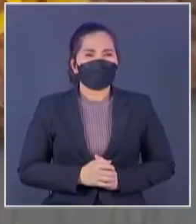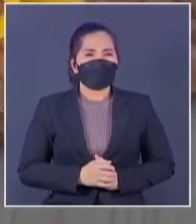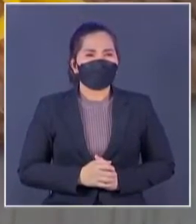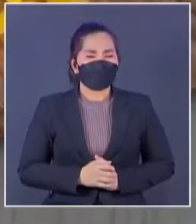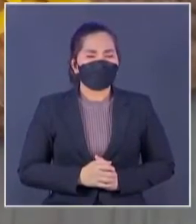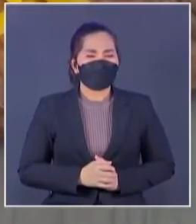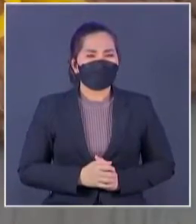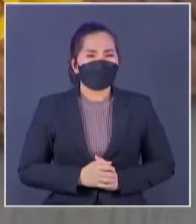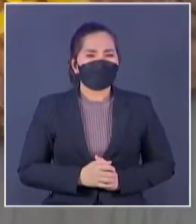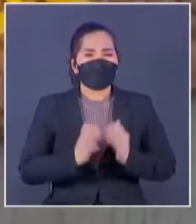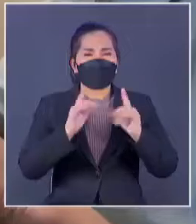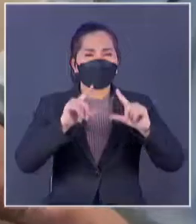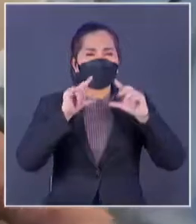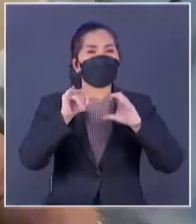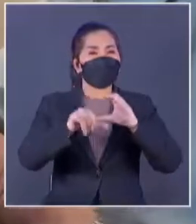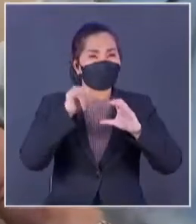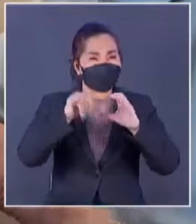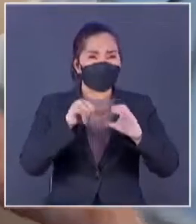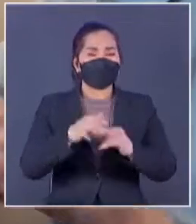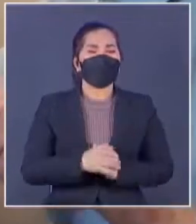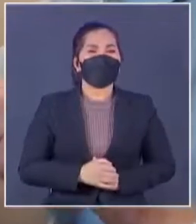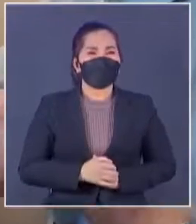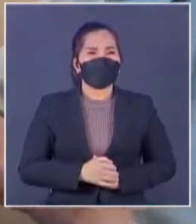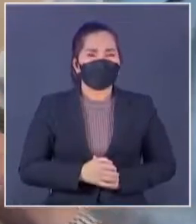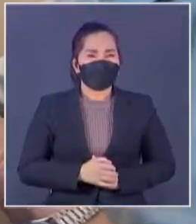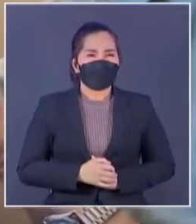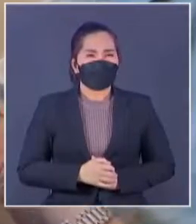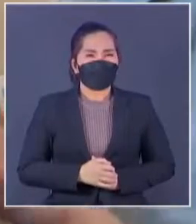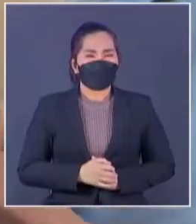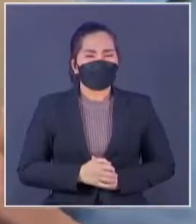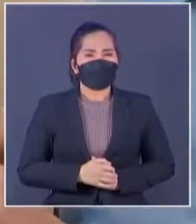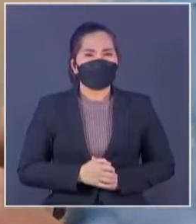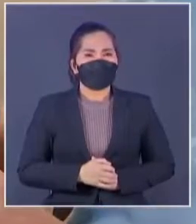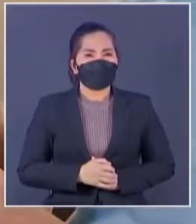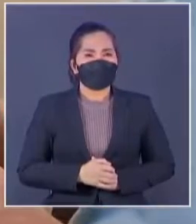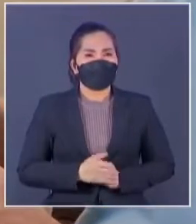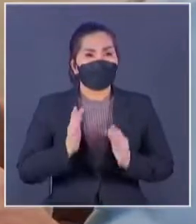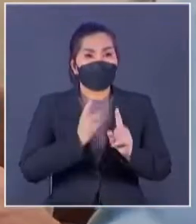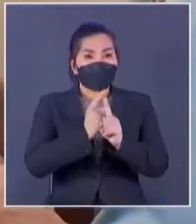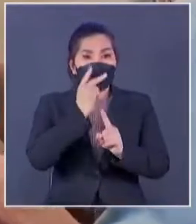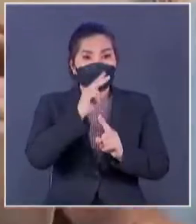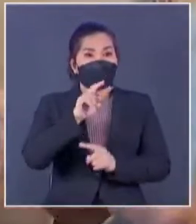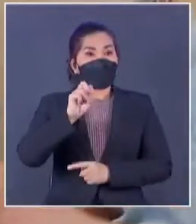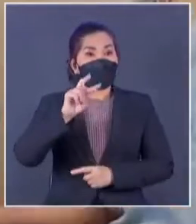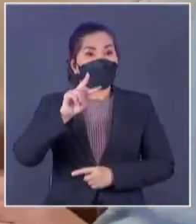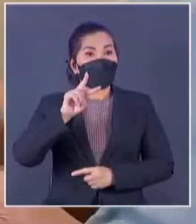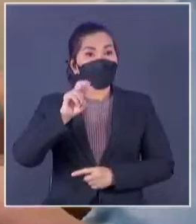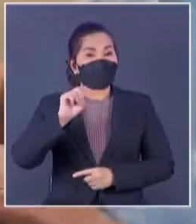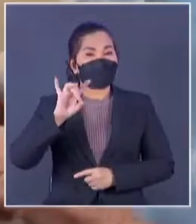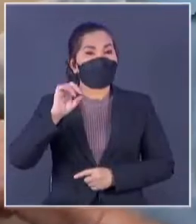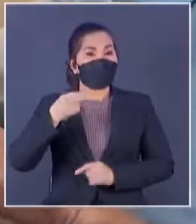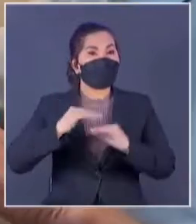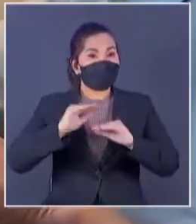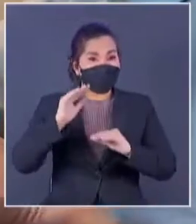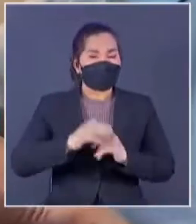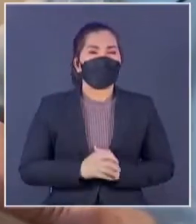หรือว่ายูทูบเบอร์ชื่อดังที่ชื่อไหมไทยในฝรั่งเศสเนี่ยนะครับที่ทำช่องขึ้นมามีผู้ติดตาม 280,000 กว่าคน เออจะมีช่องด้วย